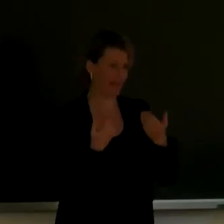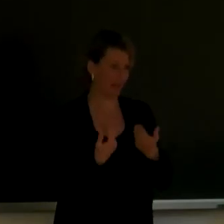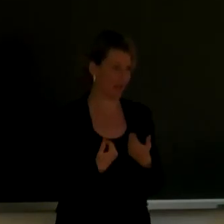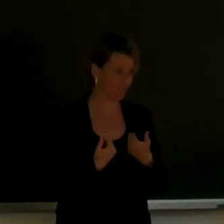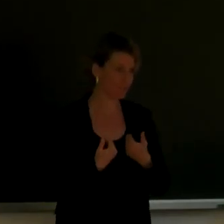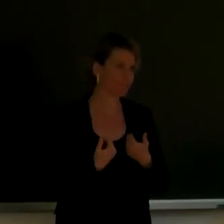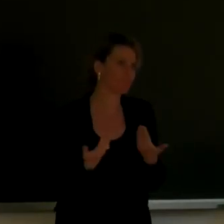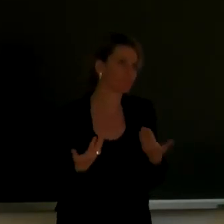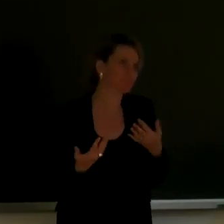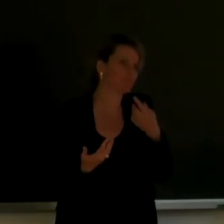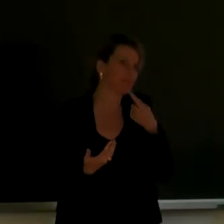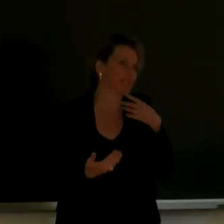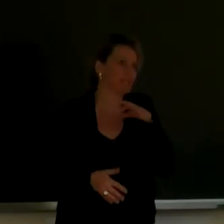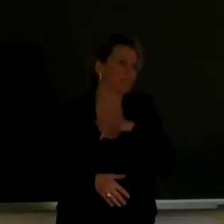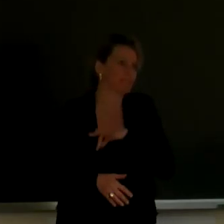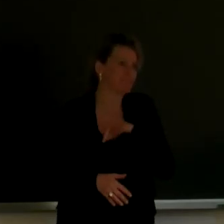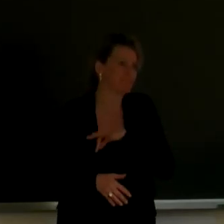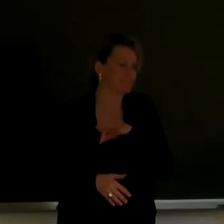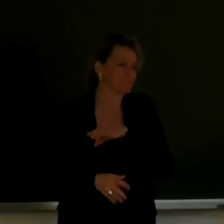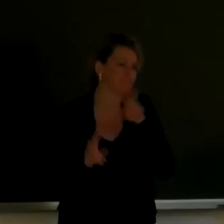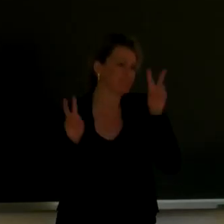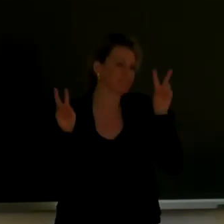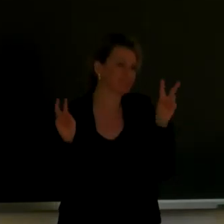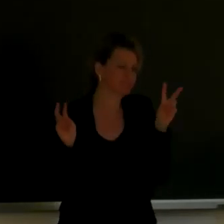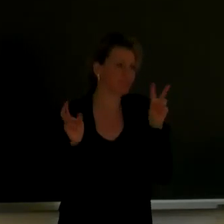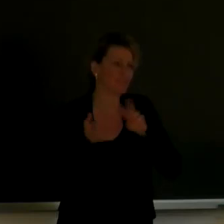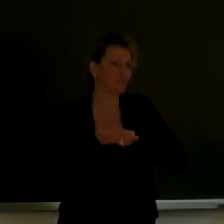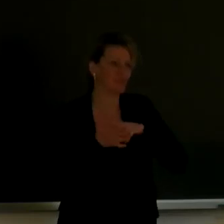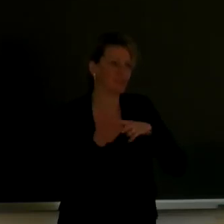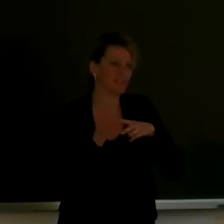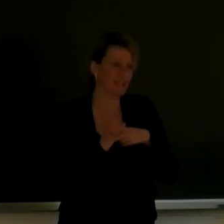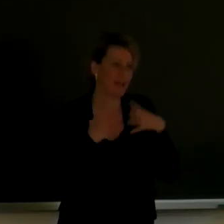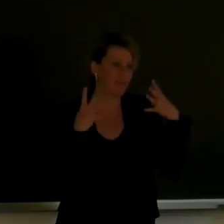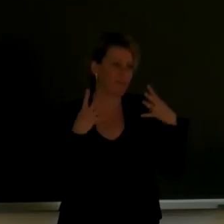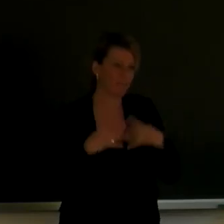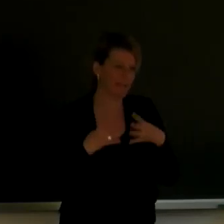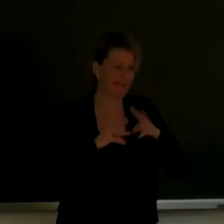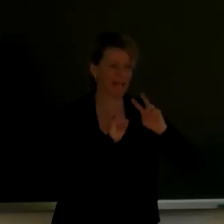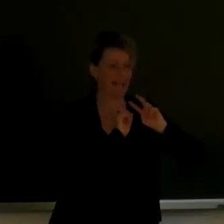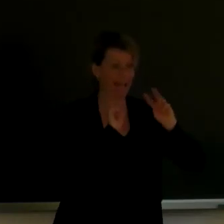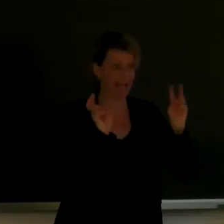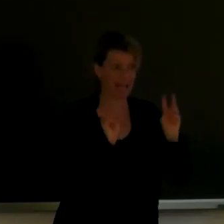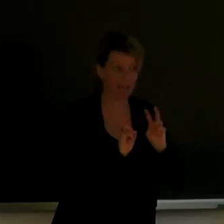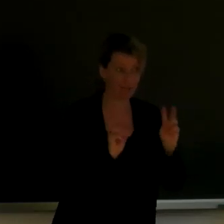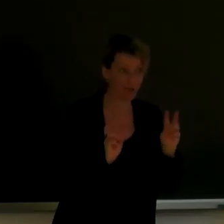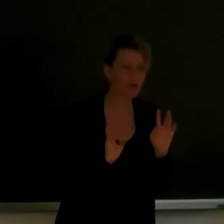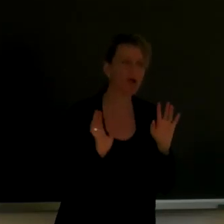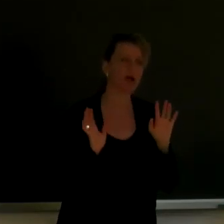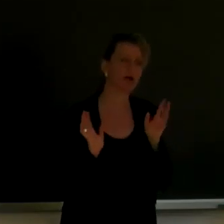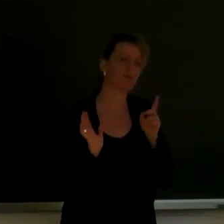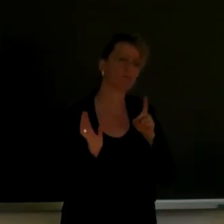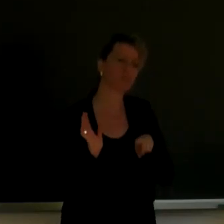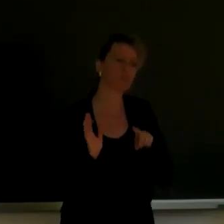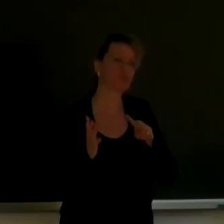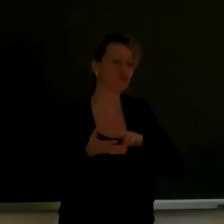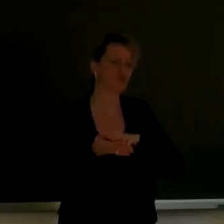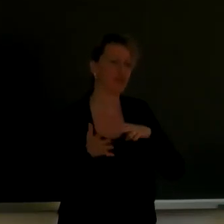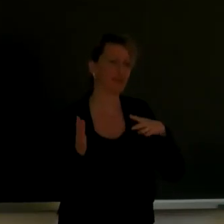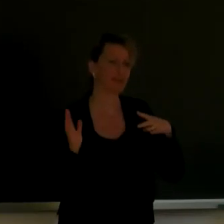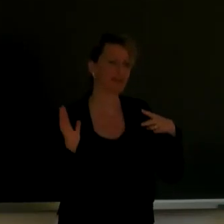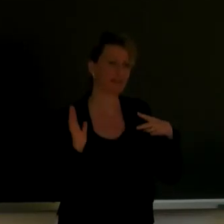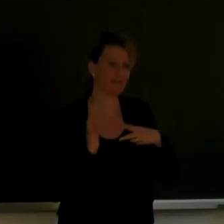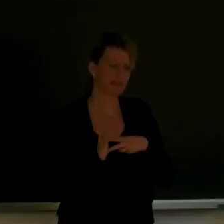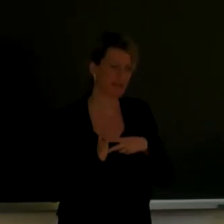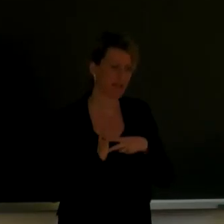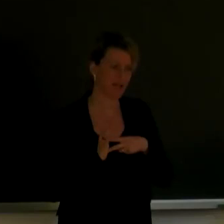cui chi fosse interessato appunto alle tematiche dell'ingegneria meccanica ed elettronica, ma anche a quella dell'ingegneria biomedica